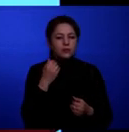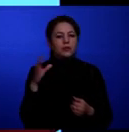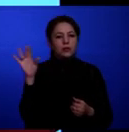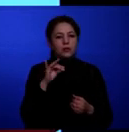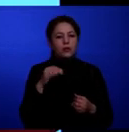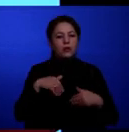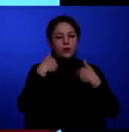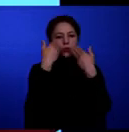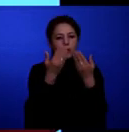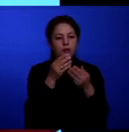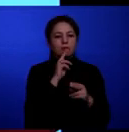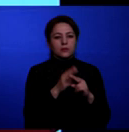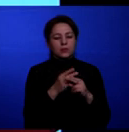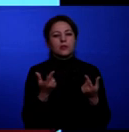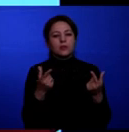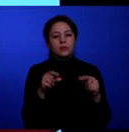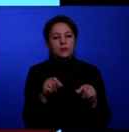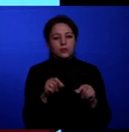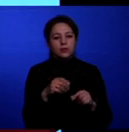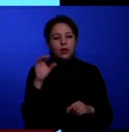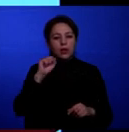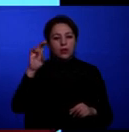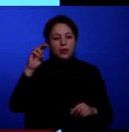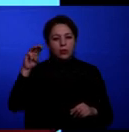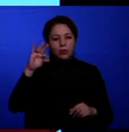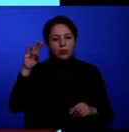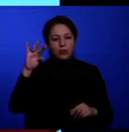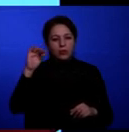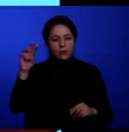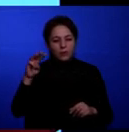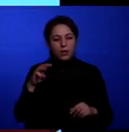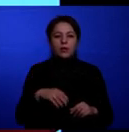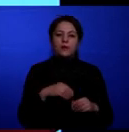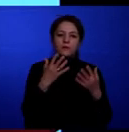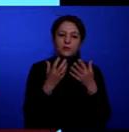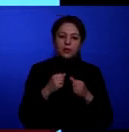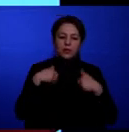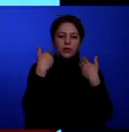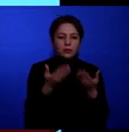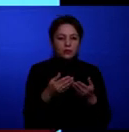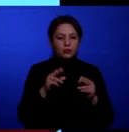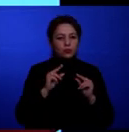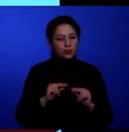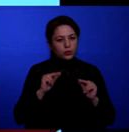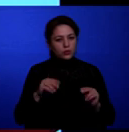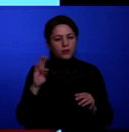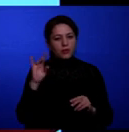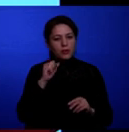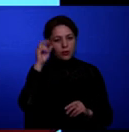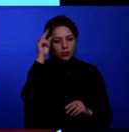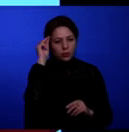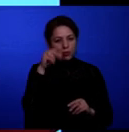где здесь антонимы взял отдал учитель на уроке говорит а дети